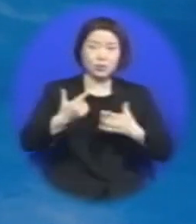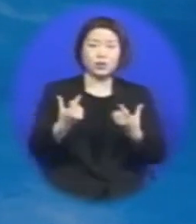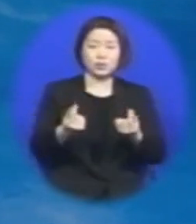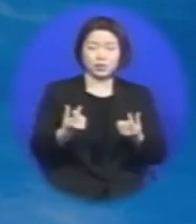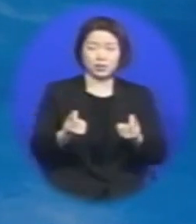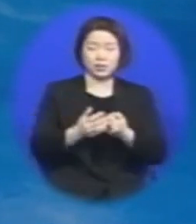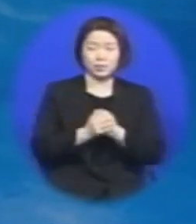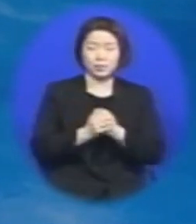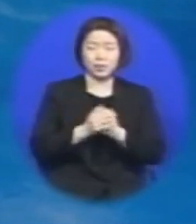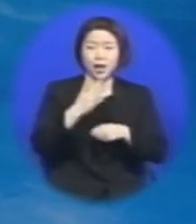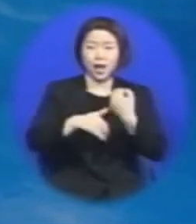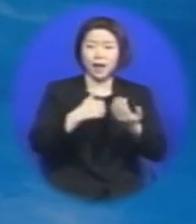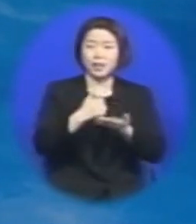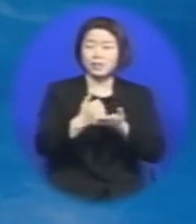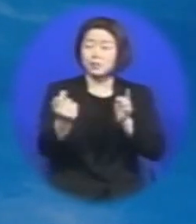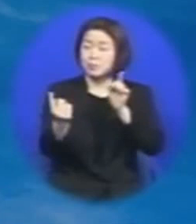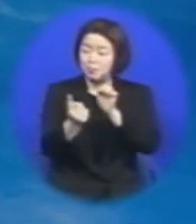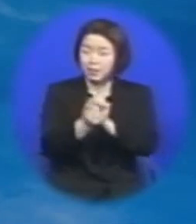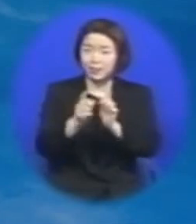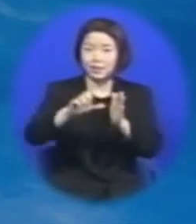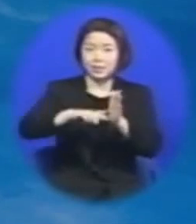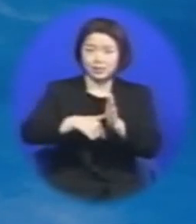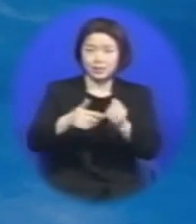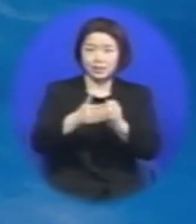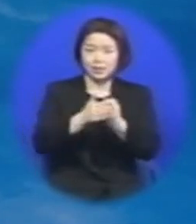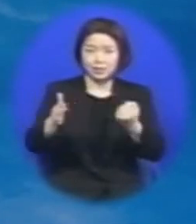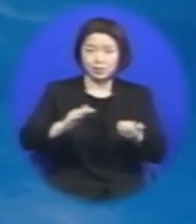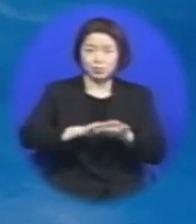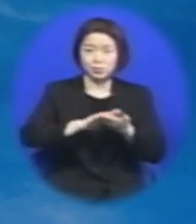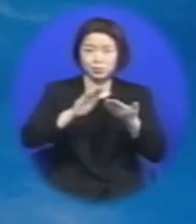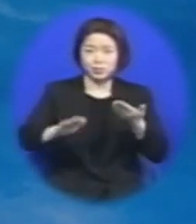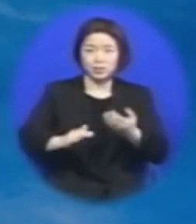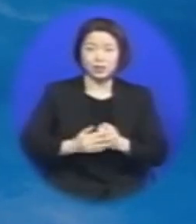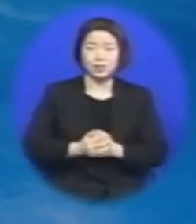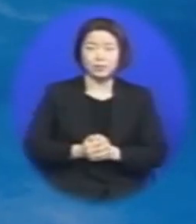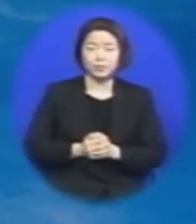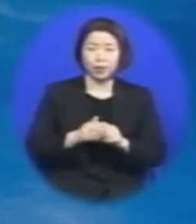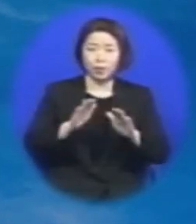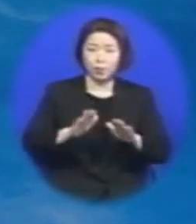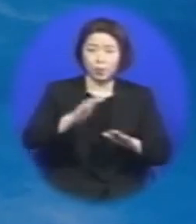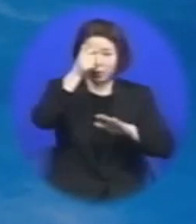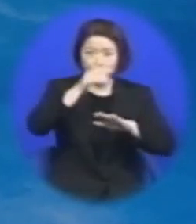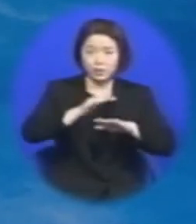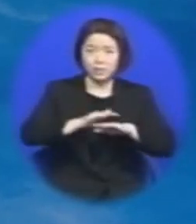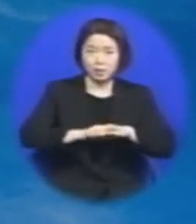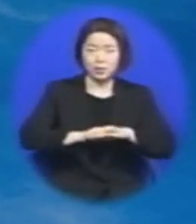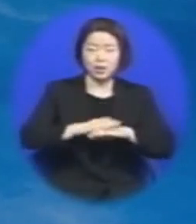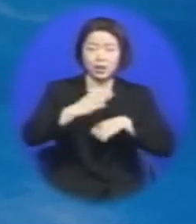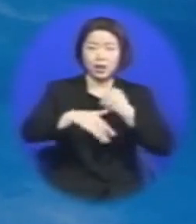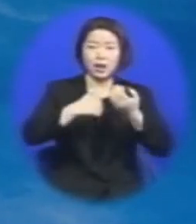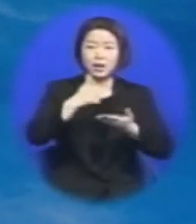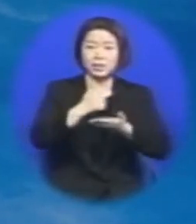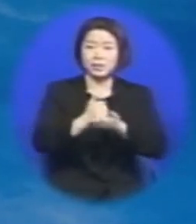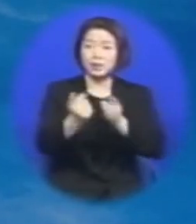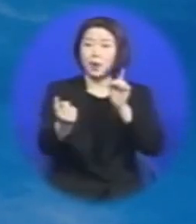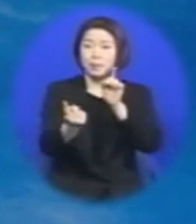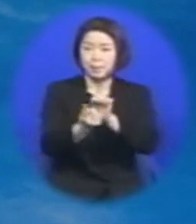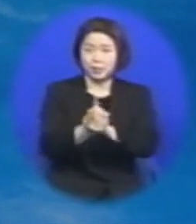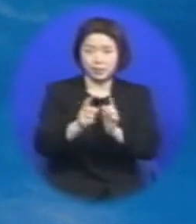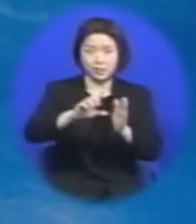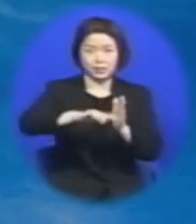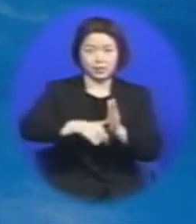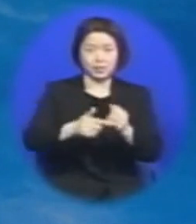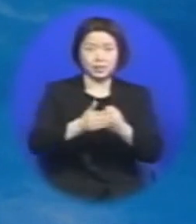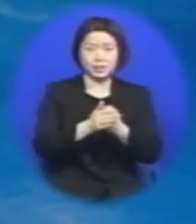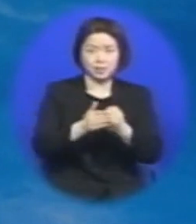시간이기 때문에 그렇습니다 여러분 예배가 하나님을 만나는 시간이기 때문에